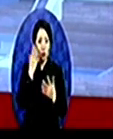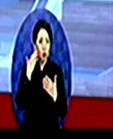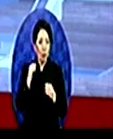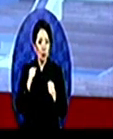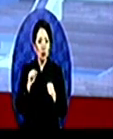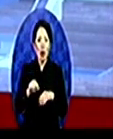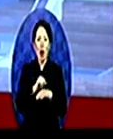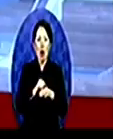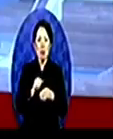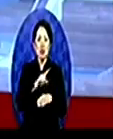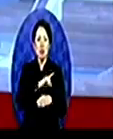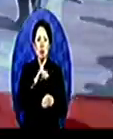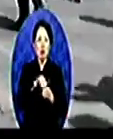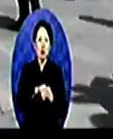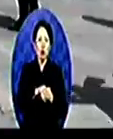зурагч оролцсон байна.